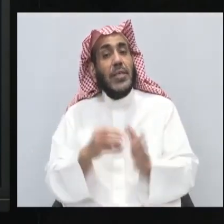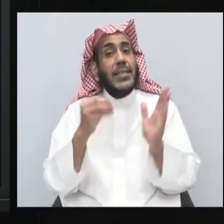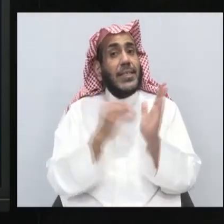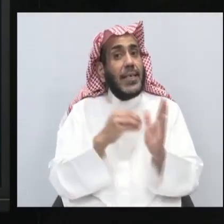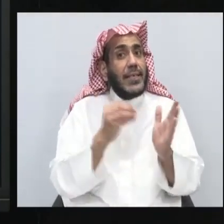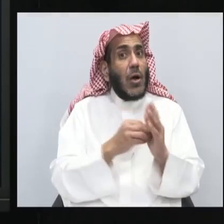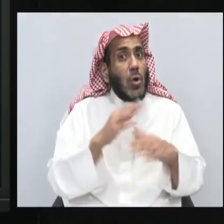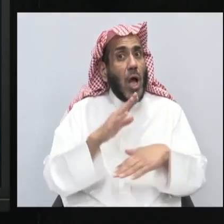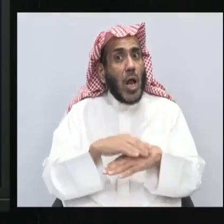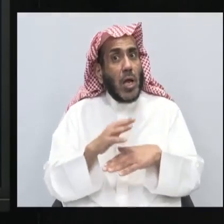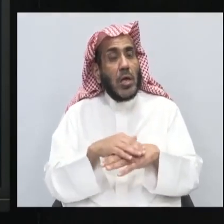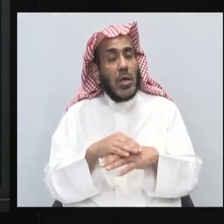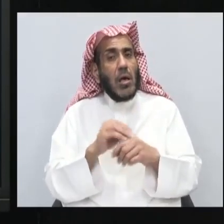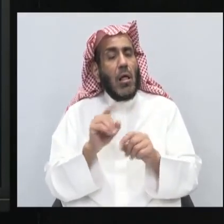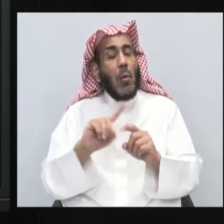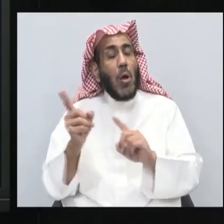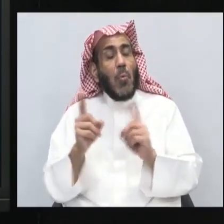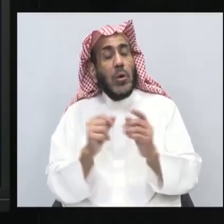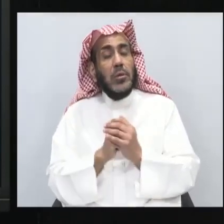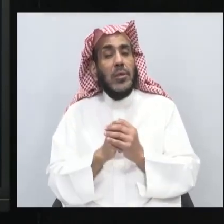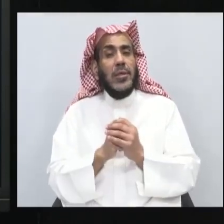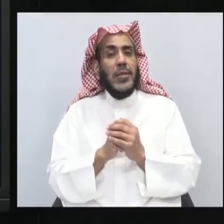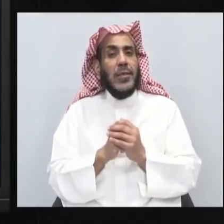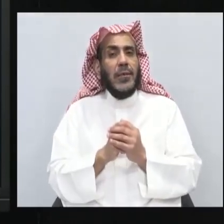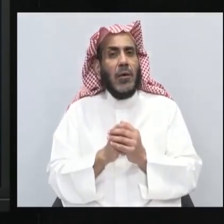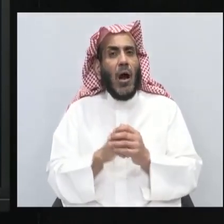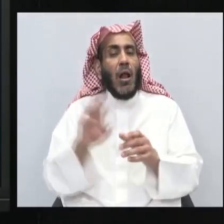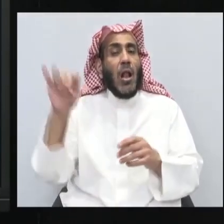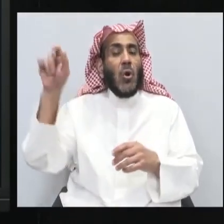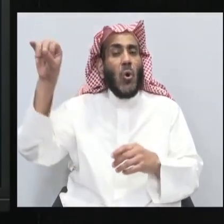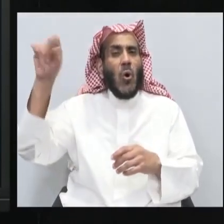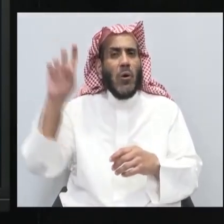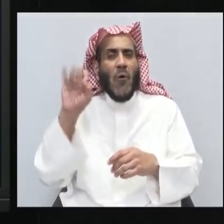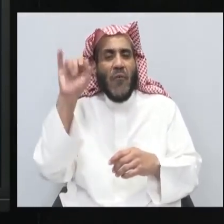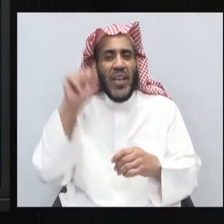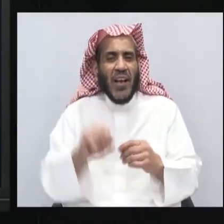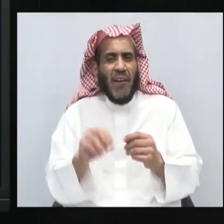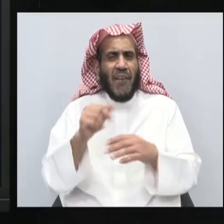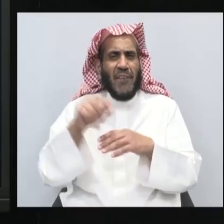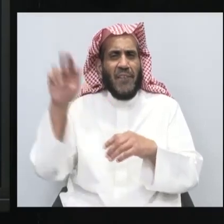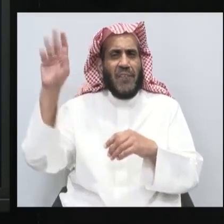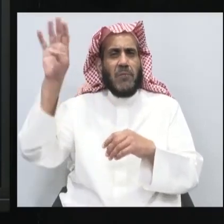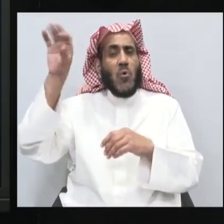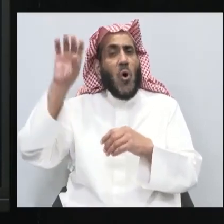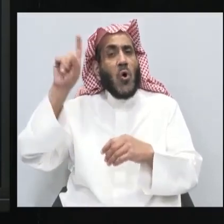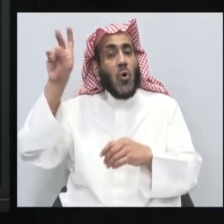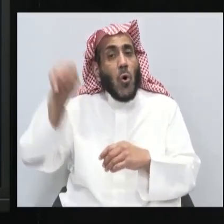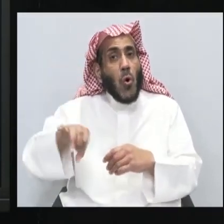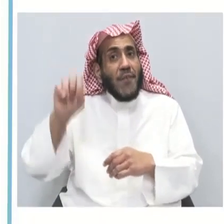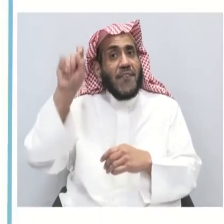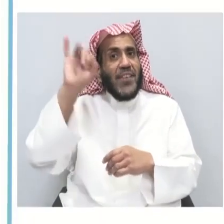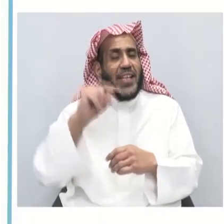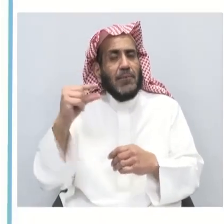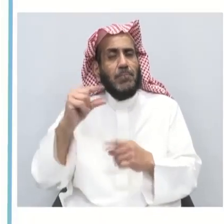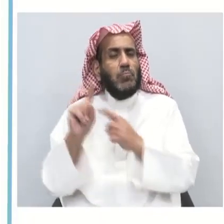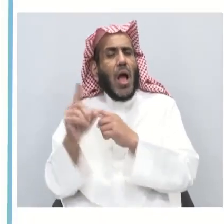تحتوي على، هذا ما يميزها، على الكلوروفيل. مرة أخرى، الكلوروفيل.